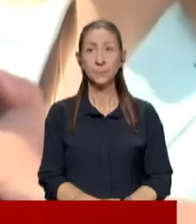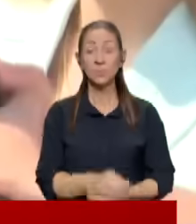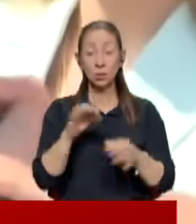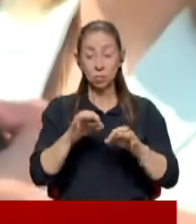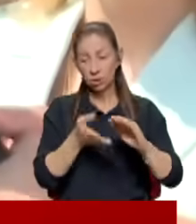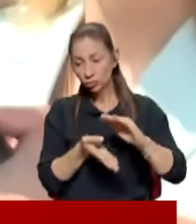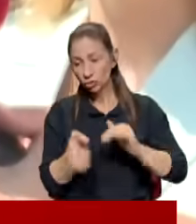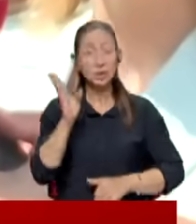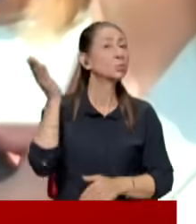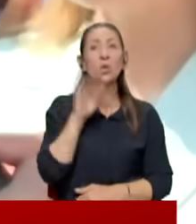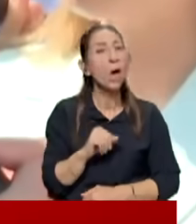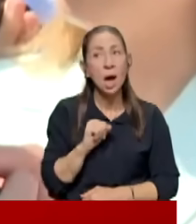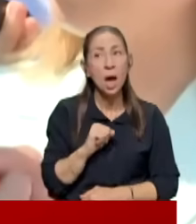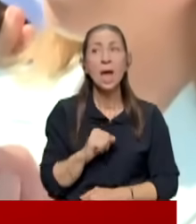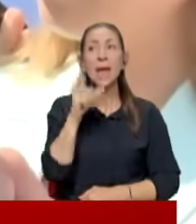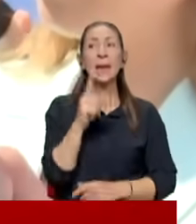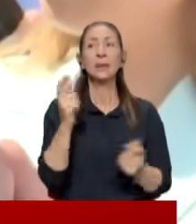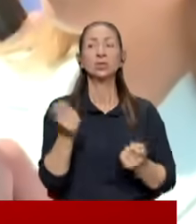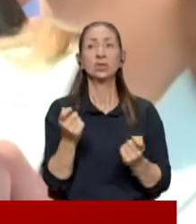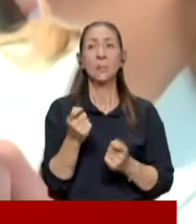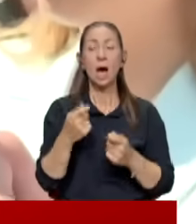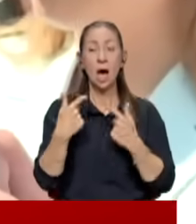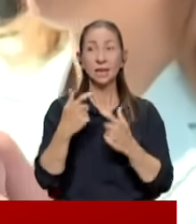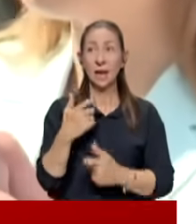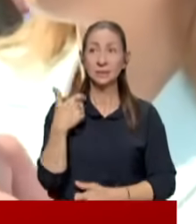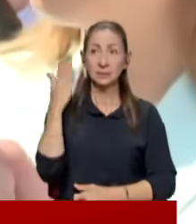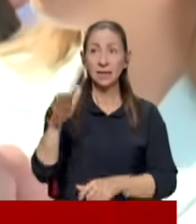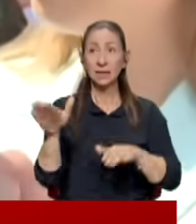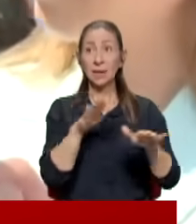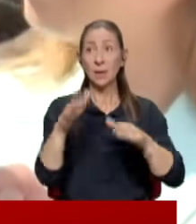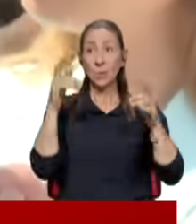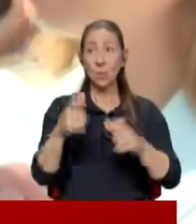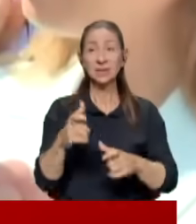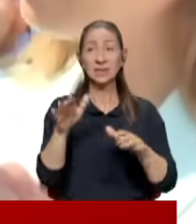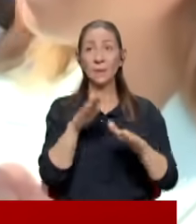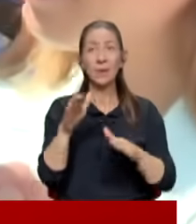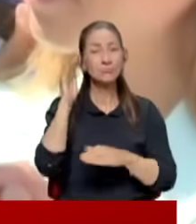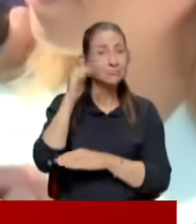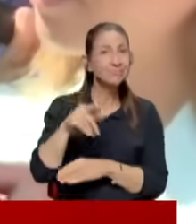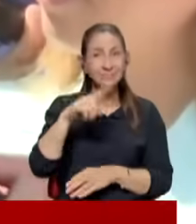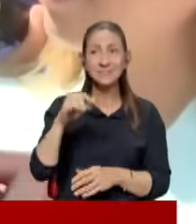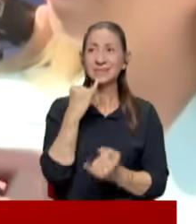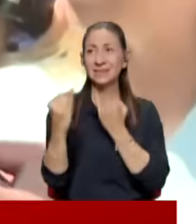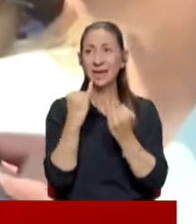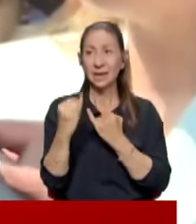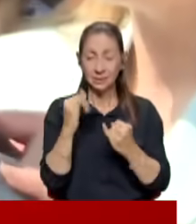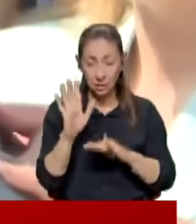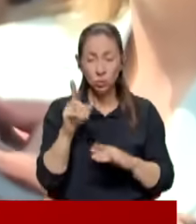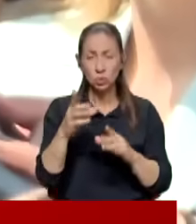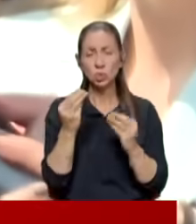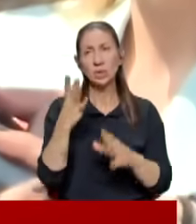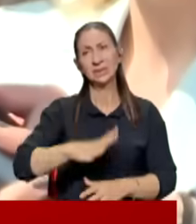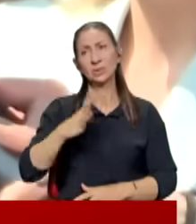Buradan çıktıktan sonra ilk işim Hatay'a gitmek, deprem bölgesindeki depremzedeleri ziyaret etmek. Bunu